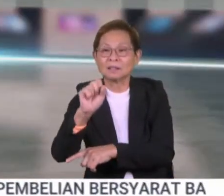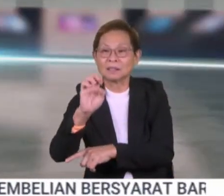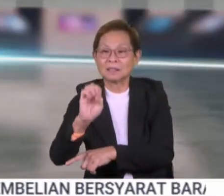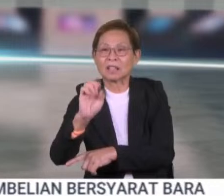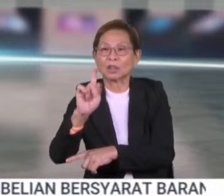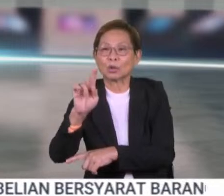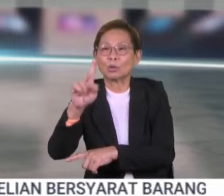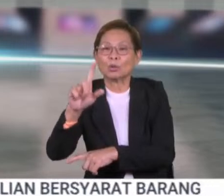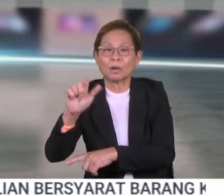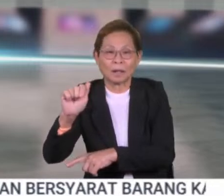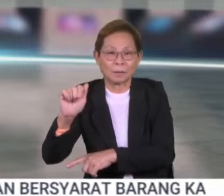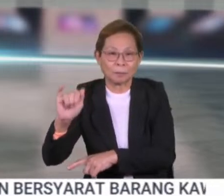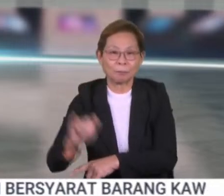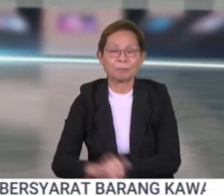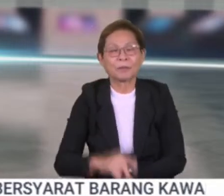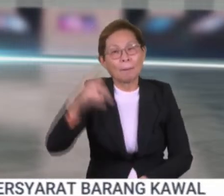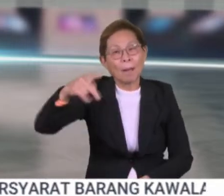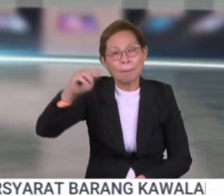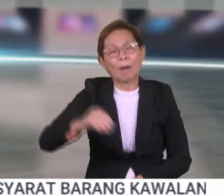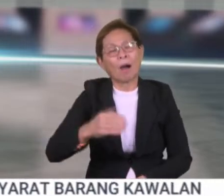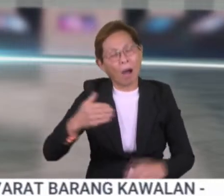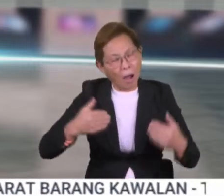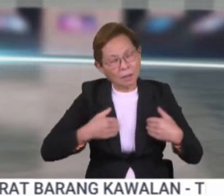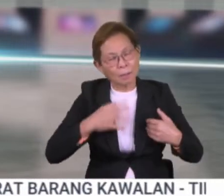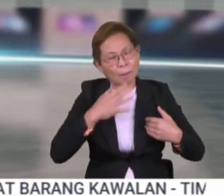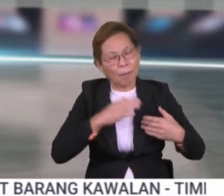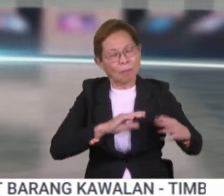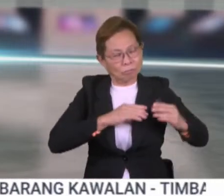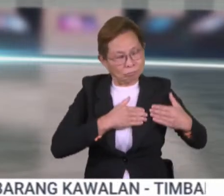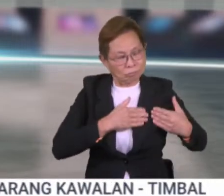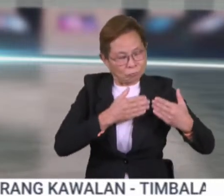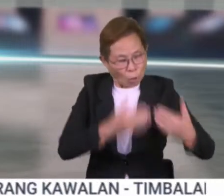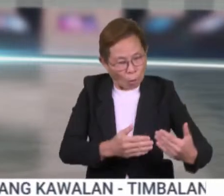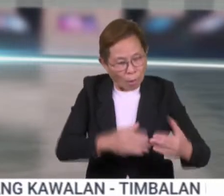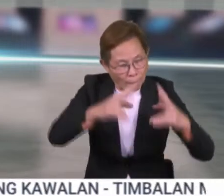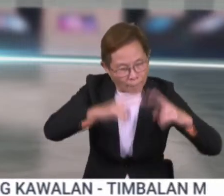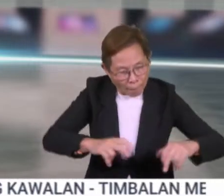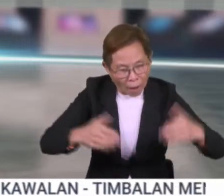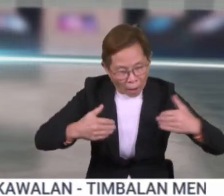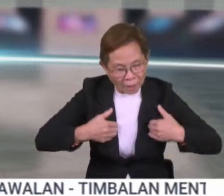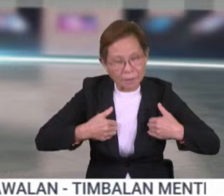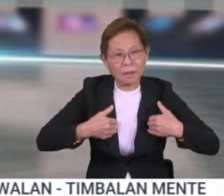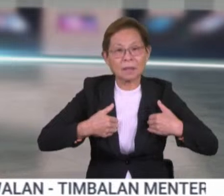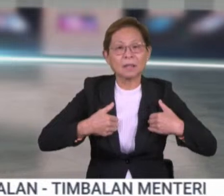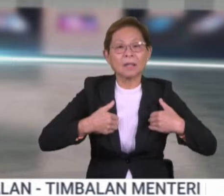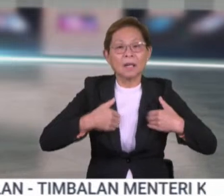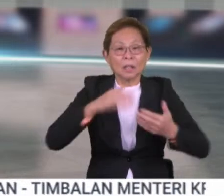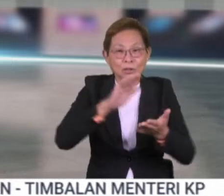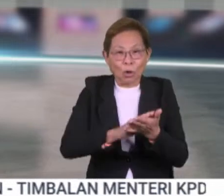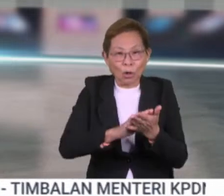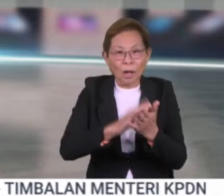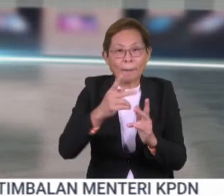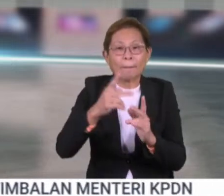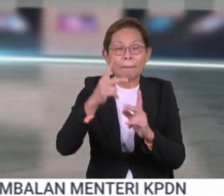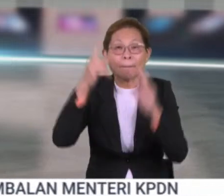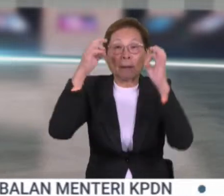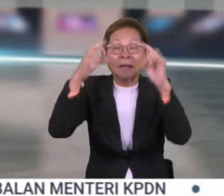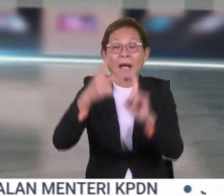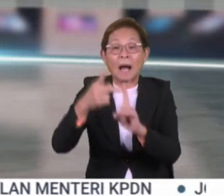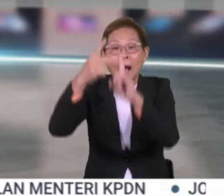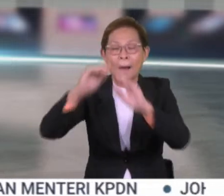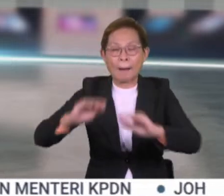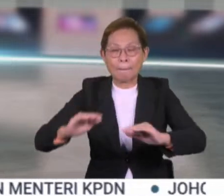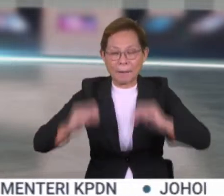Perdana Menteri turut menyatakan komitmen untuk mengkaji keperluan mewujudkan sekolah pendidikan khas peringkat menengah di